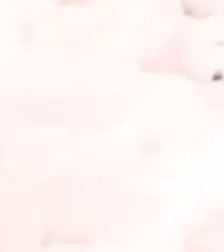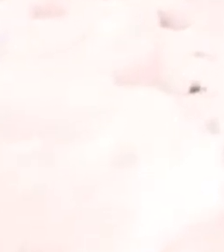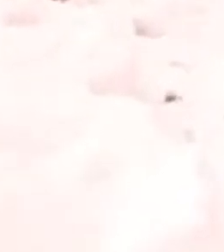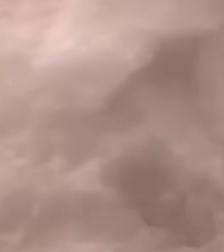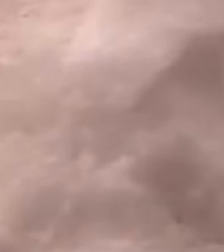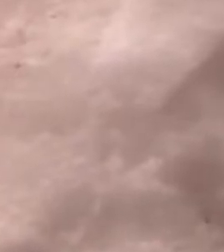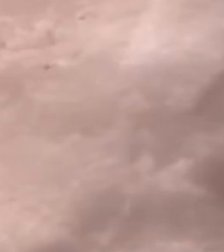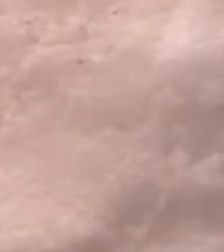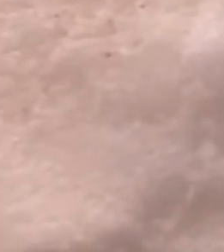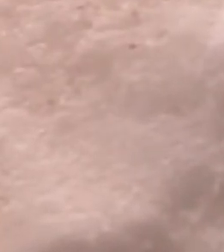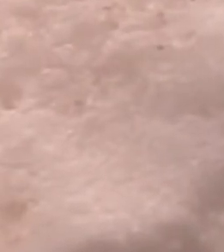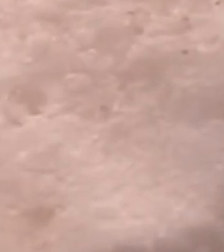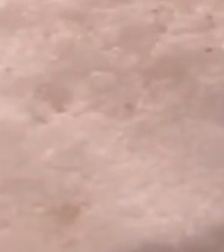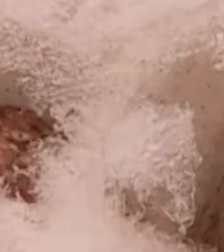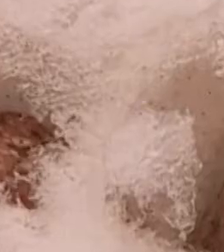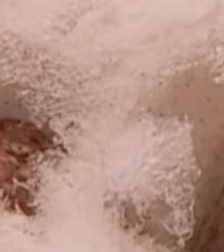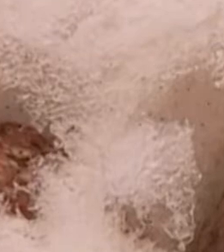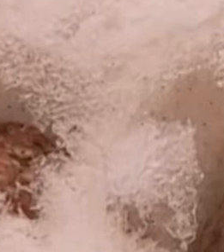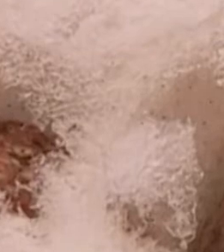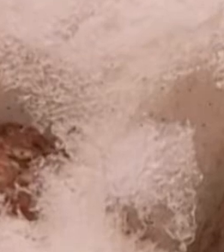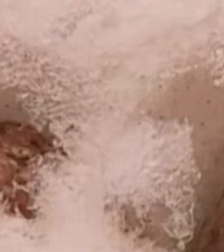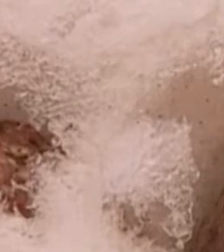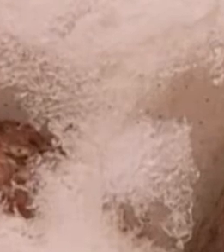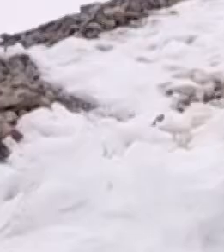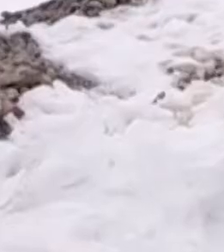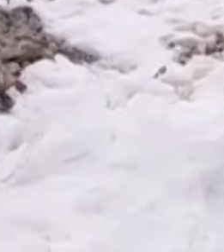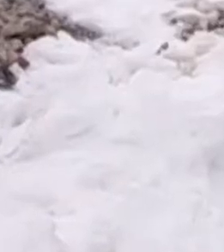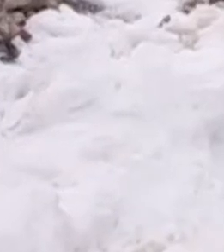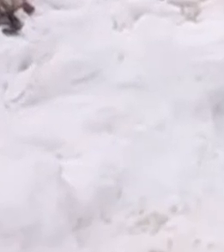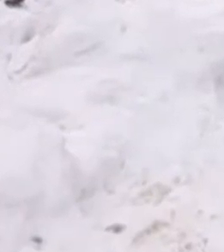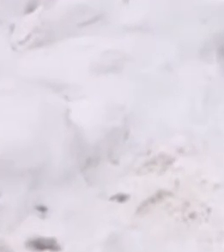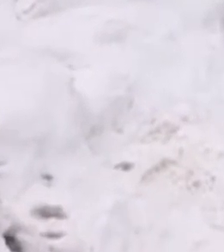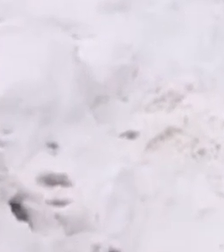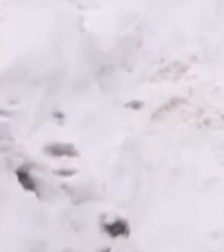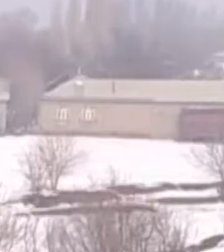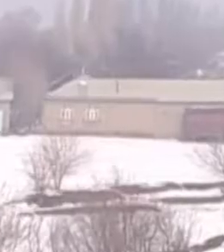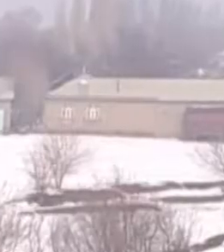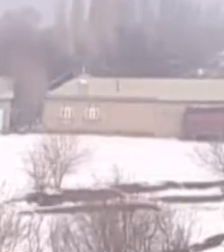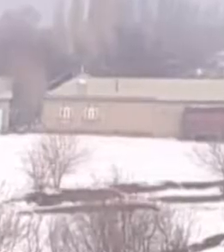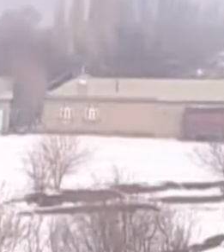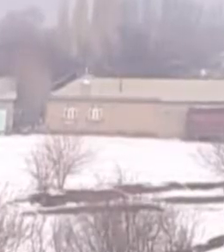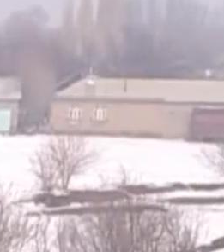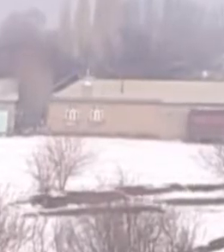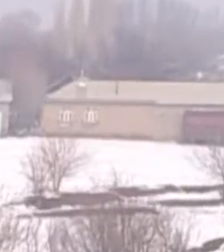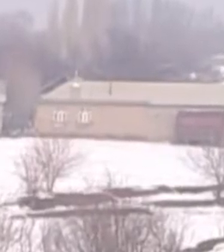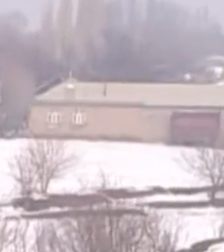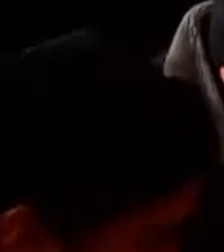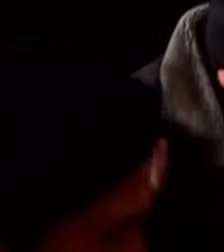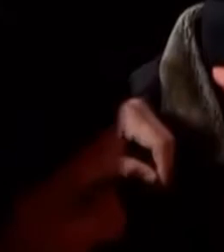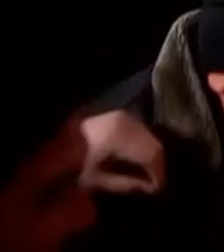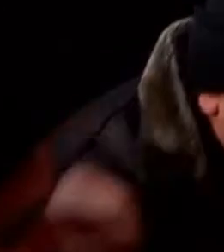Туркестанской области. Мужчину подозревают в расправе над своим знакомым из-за долга. Кого родственники жертвы обвиняют в